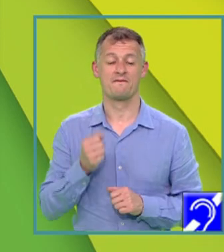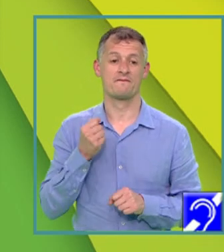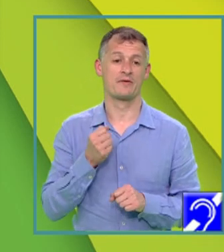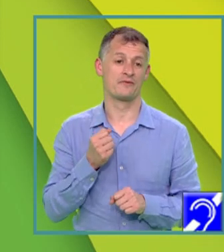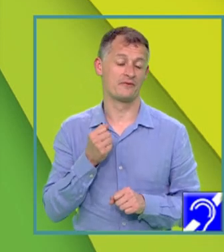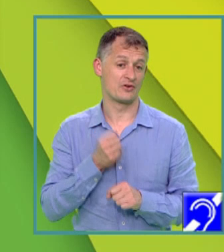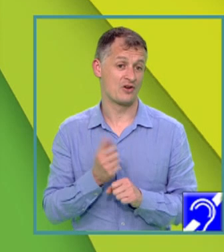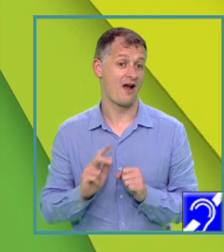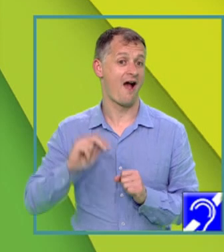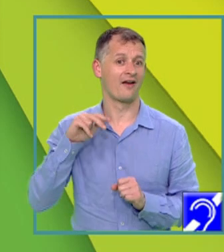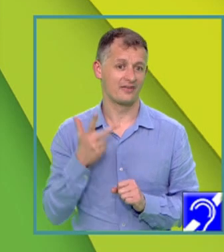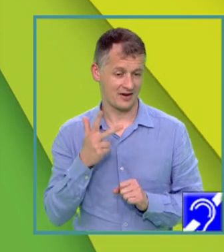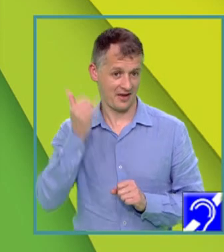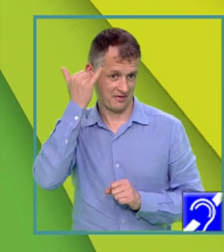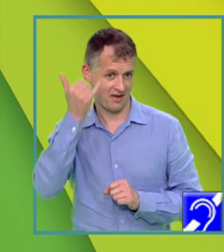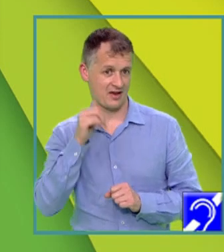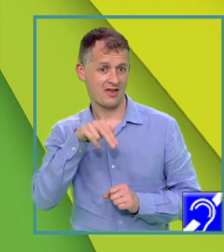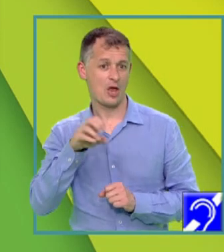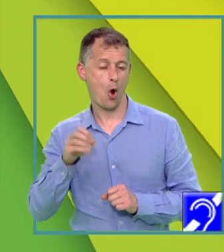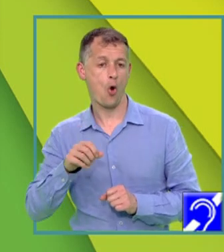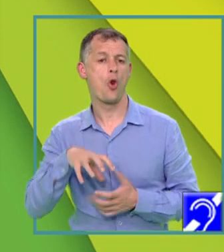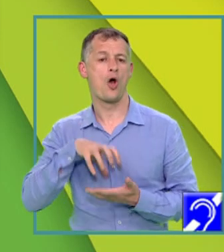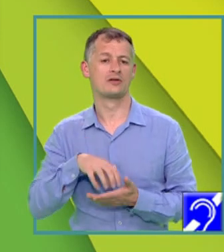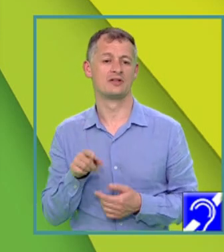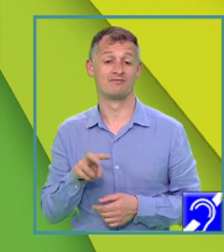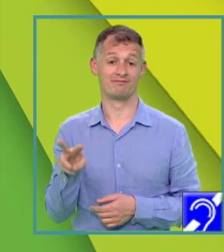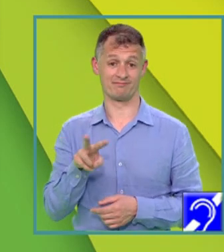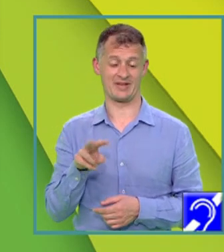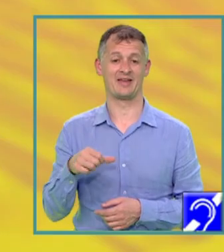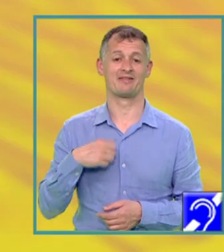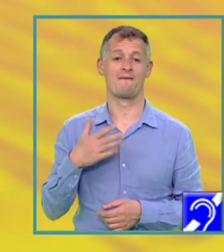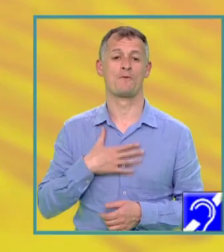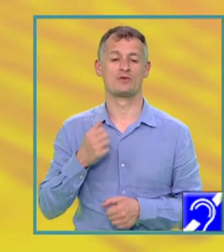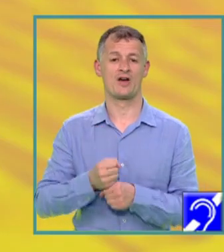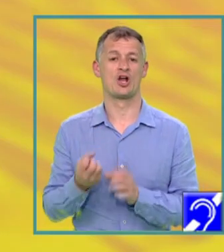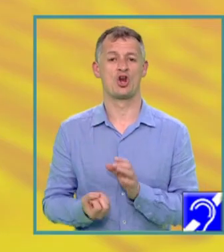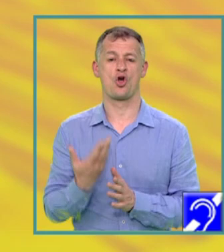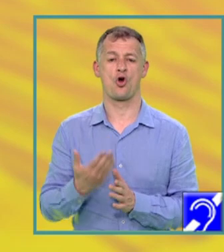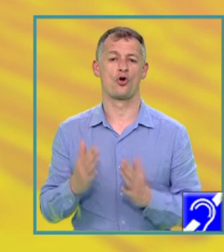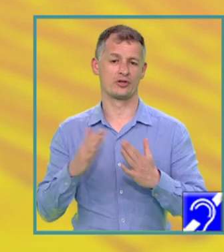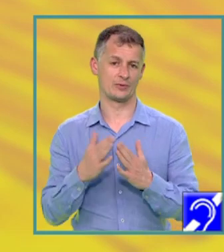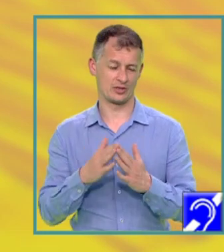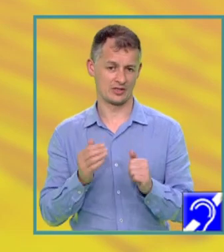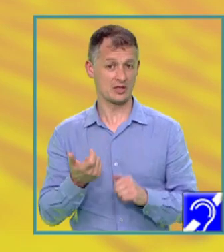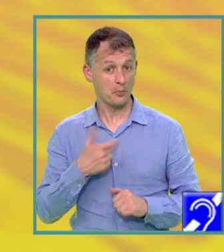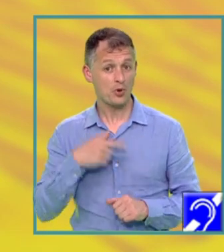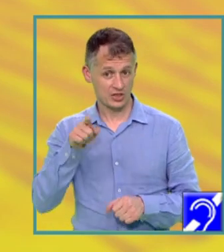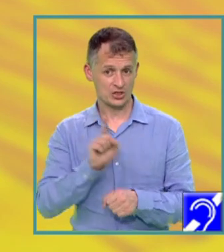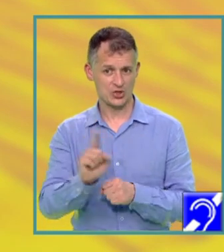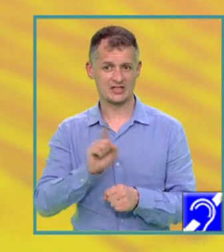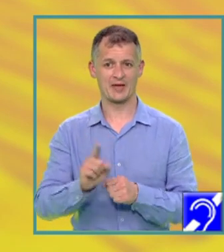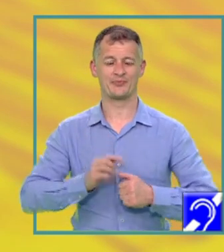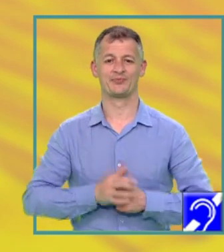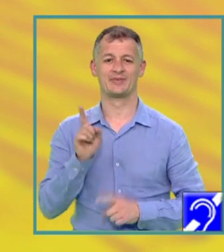anume neolocație. De ce? Tinerii vor să-și întemeieze o nouă gospodărie. Atenție! Este posibil acest aspect